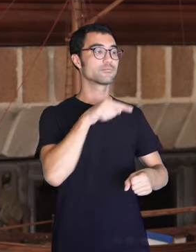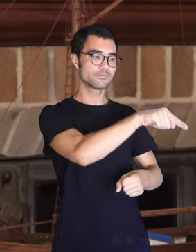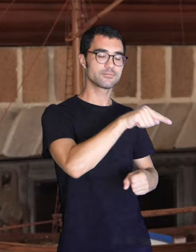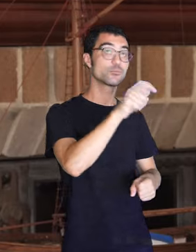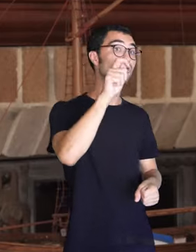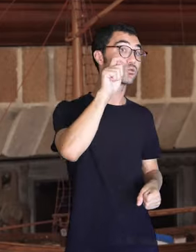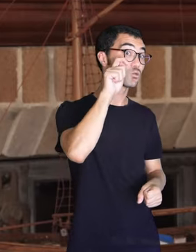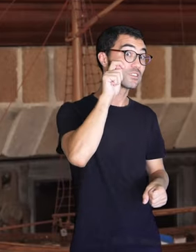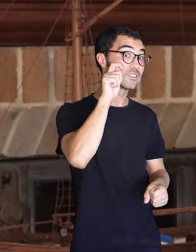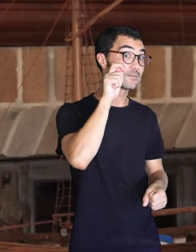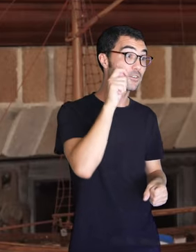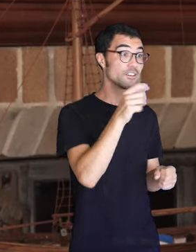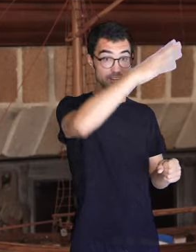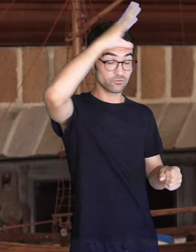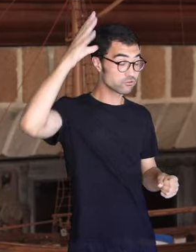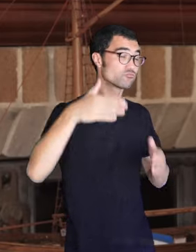posar en condicions